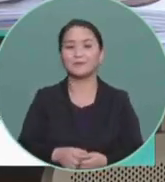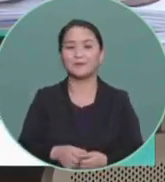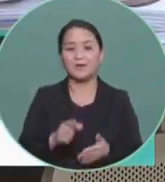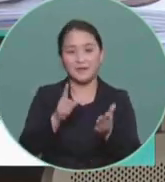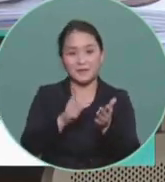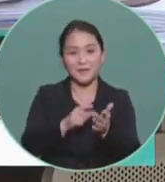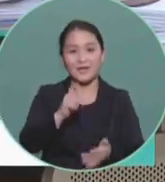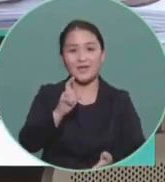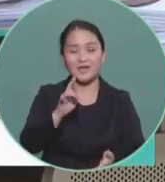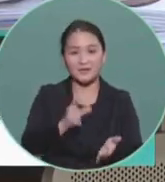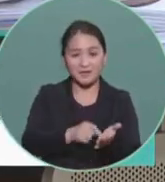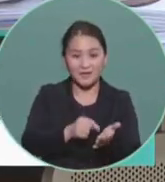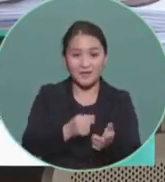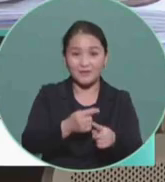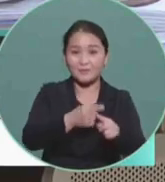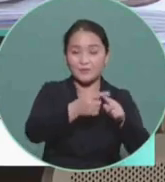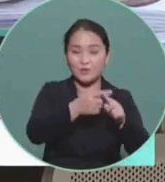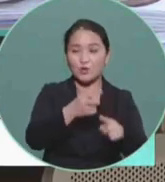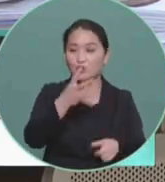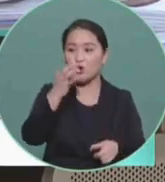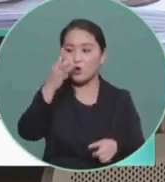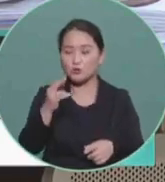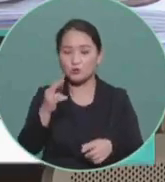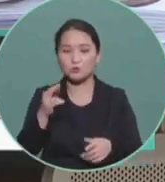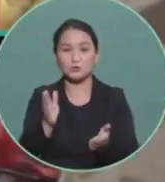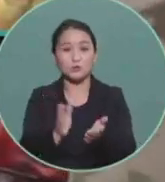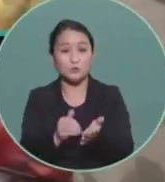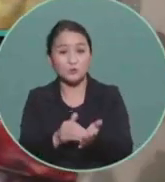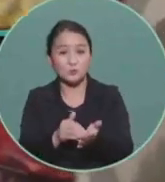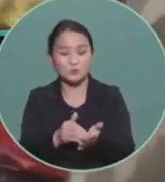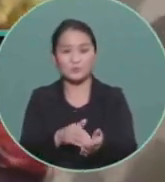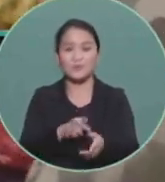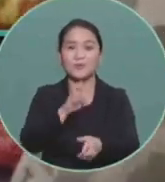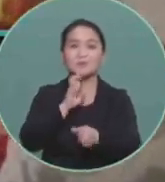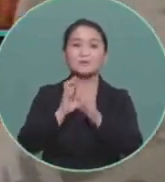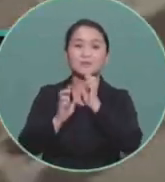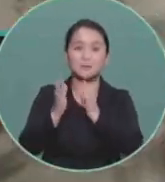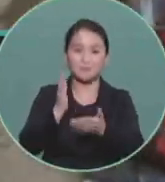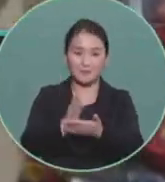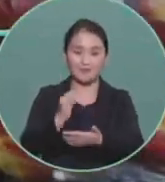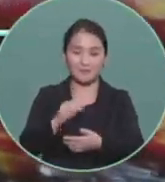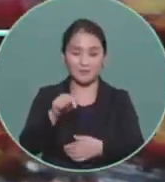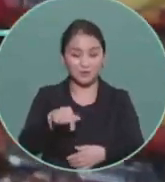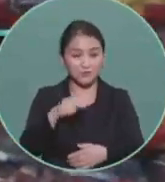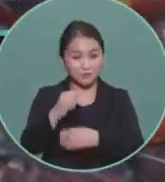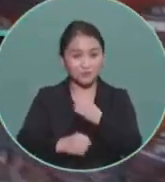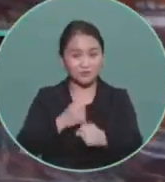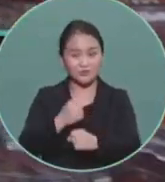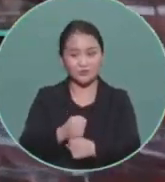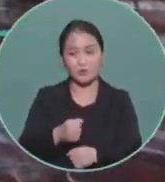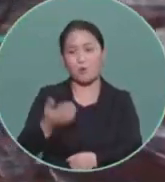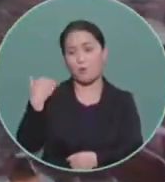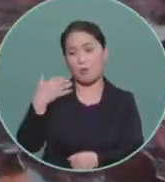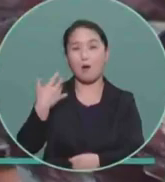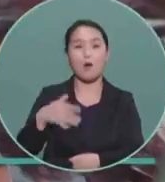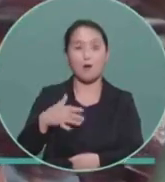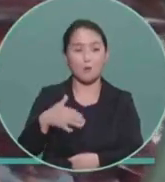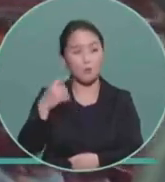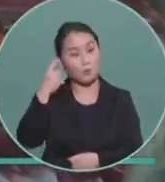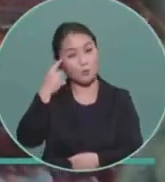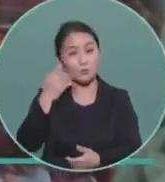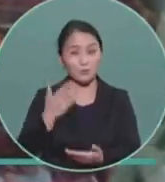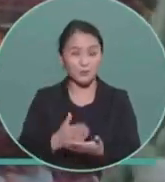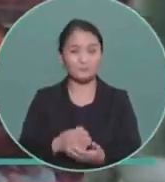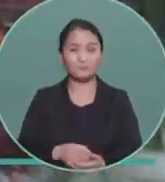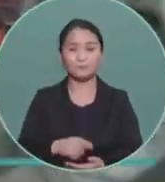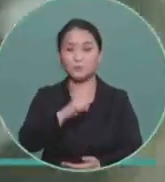хэрэглээ ихтгээр нөгөө нөөцийн омсдол үүсэх магадaltaй гэж ийм л одоо эрсдэл байдаг. Гэхдээ эмчлэх хувьд бол хайрцангуй гайгүй болов